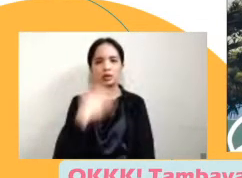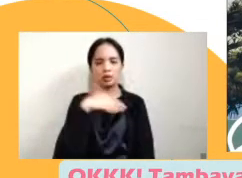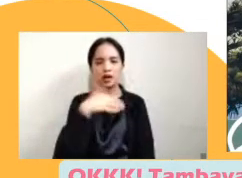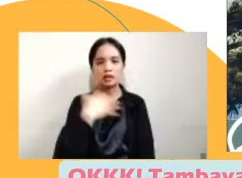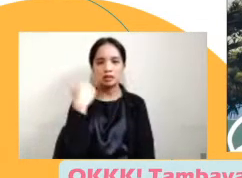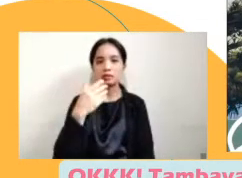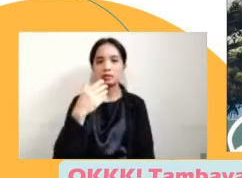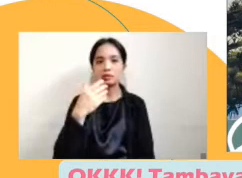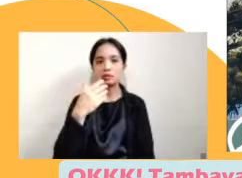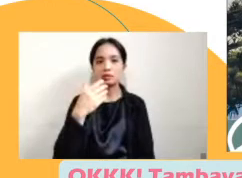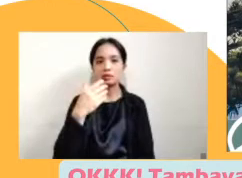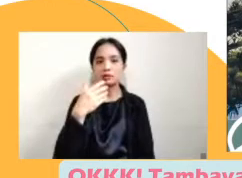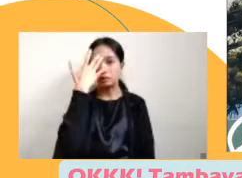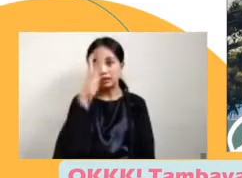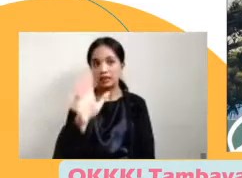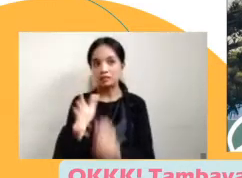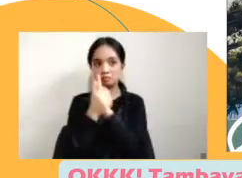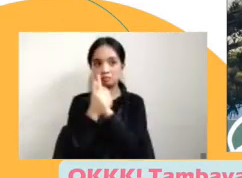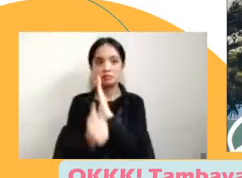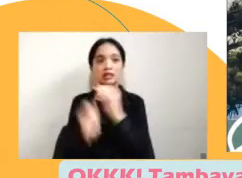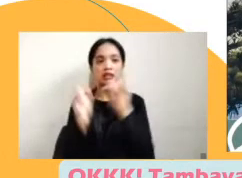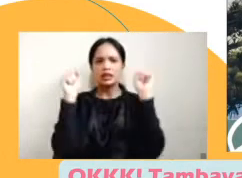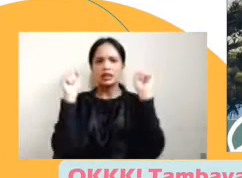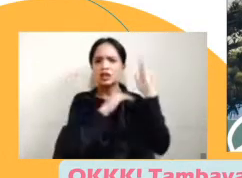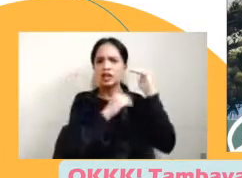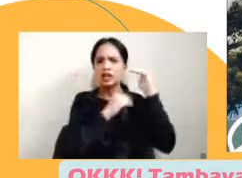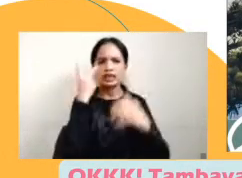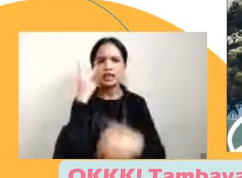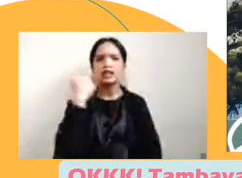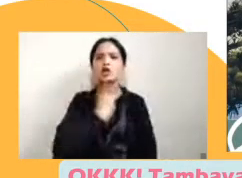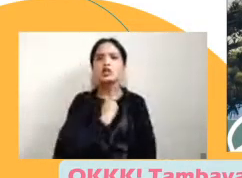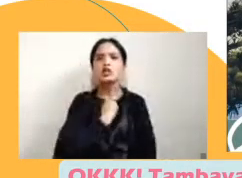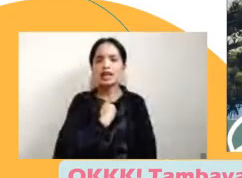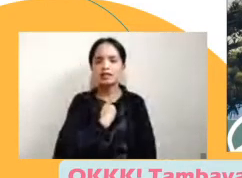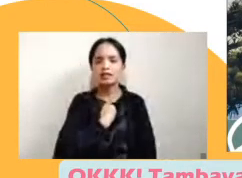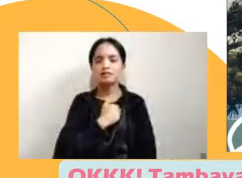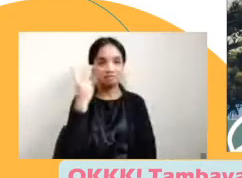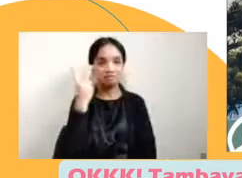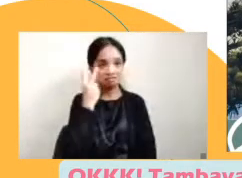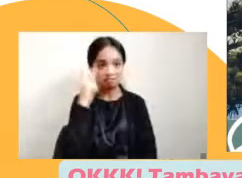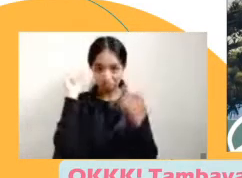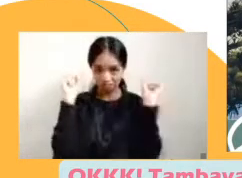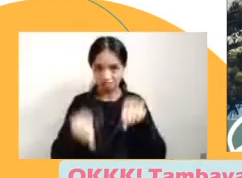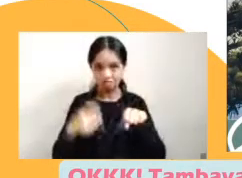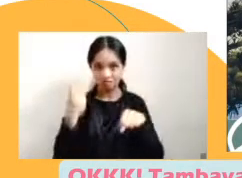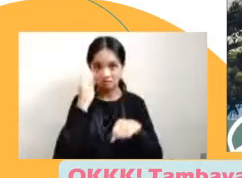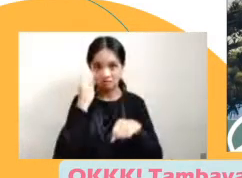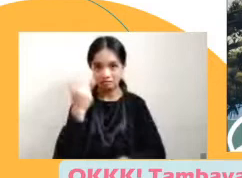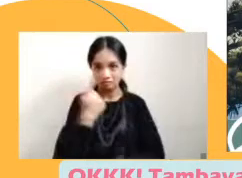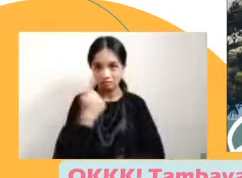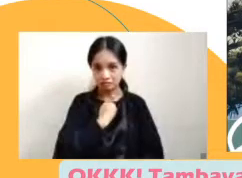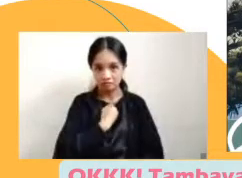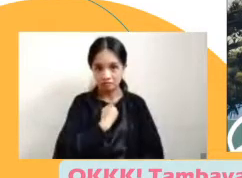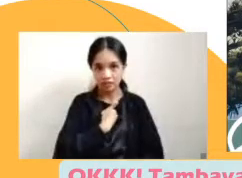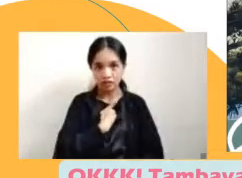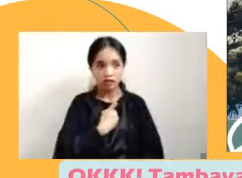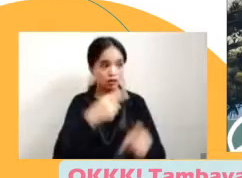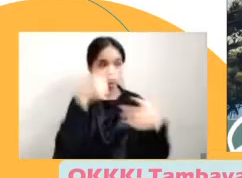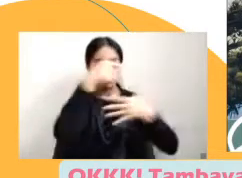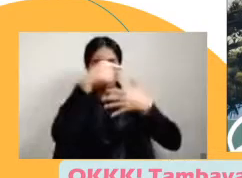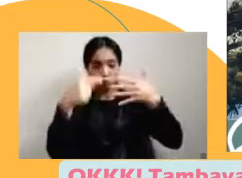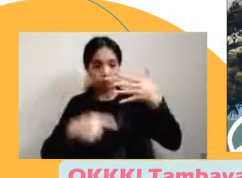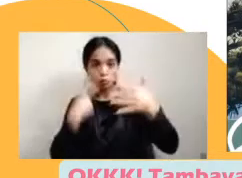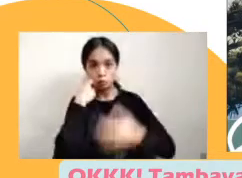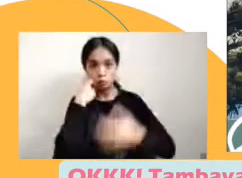Sana nakikita nyo din yan sa inyong mga sarili. Sige nga, tingnan nga natin. Nakikita nyo ba yan sa inyong mga sarili? No, sa inyong